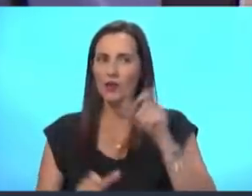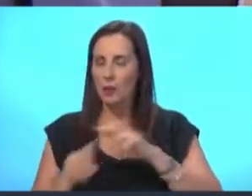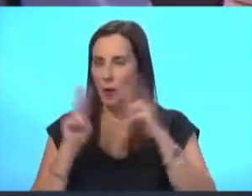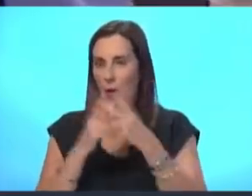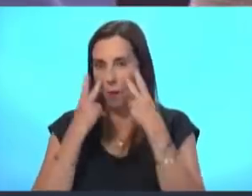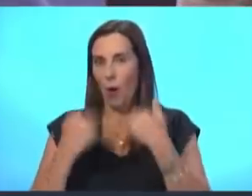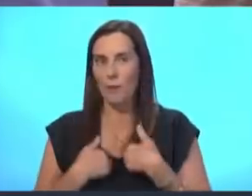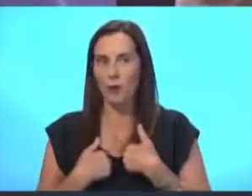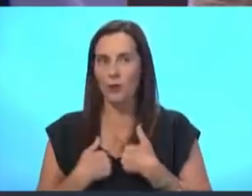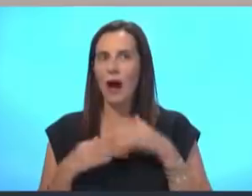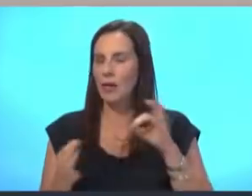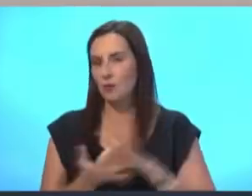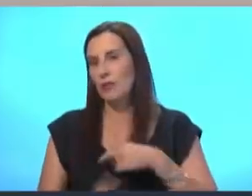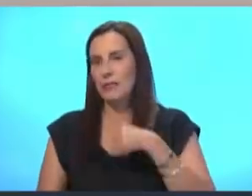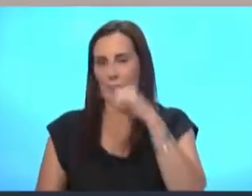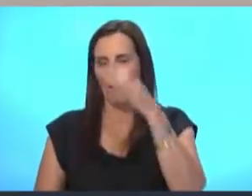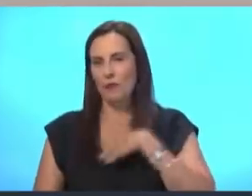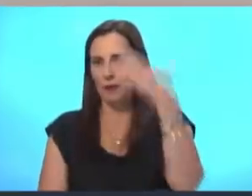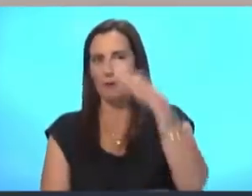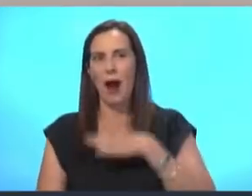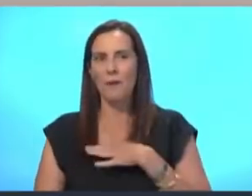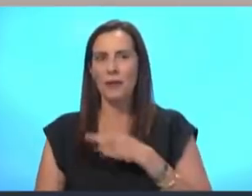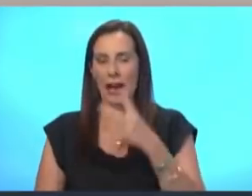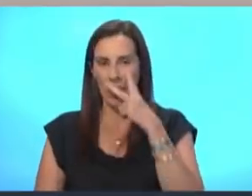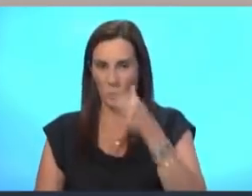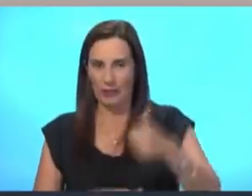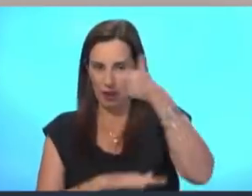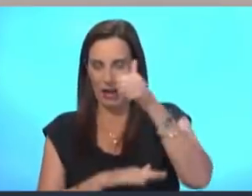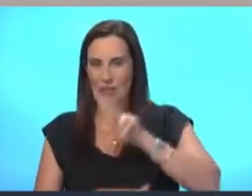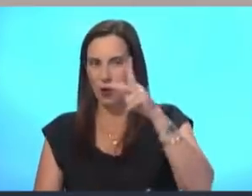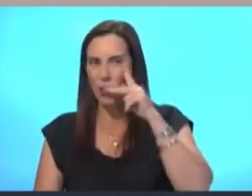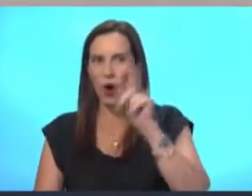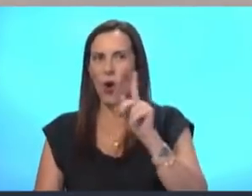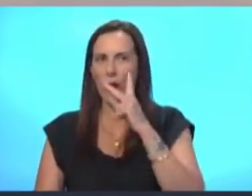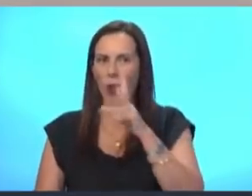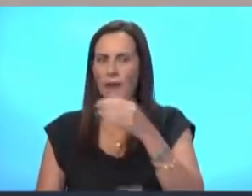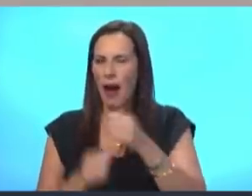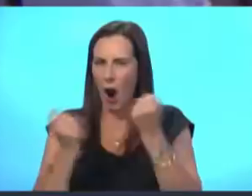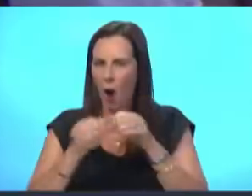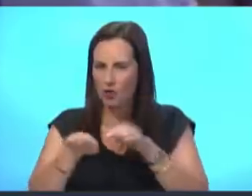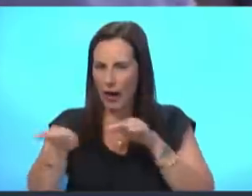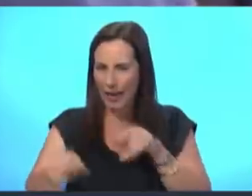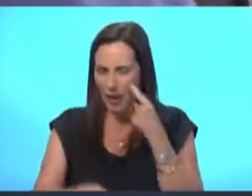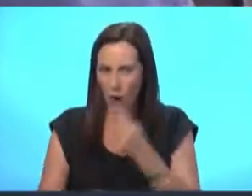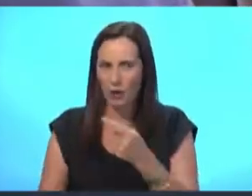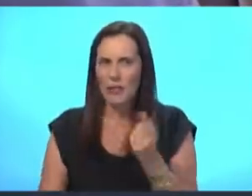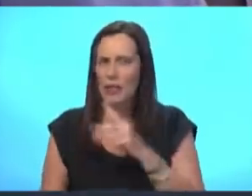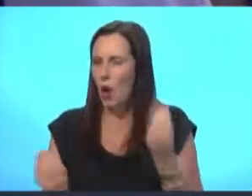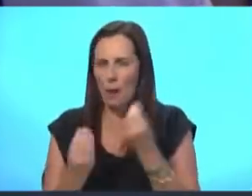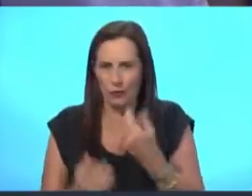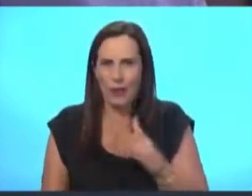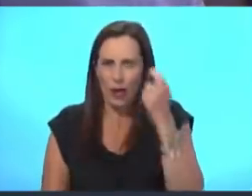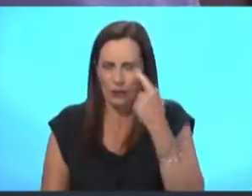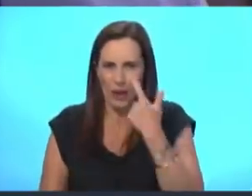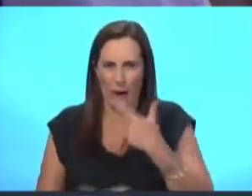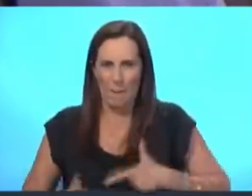So, proud moment for me and my country. Seeing Kim Jong-un, not even just him, just his motorcade in itself is not something I would have ever